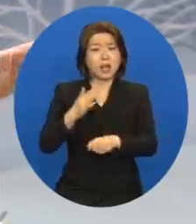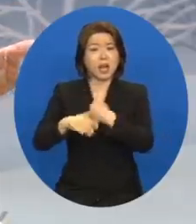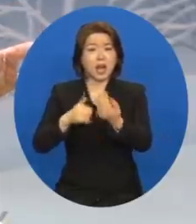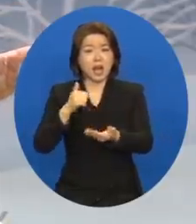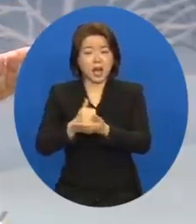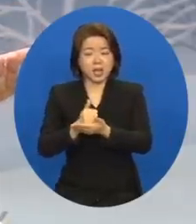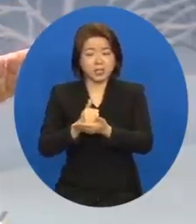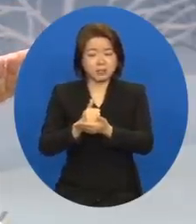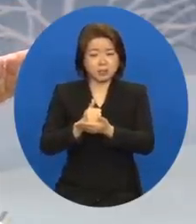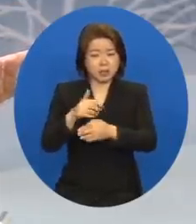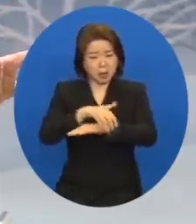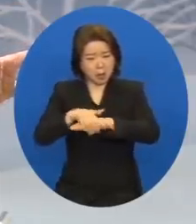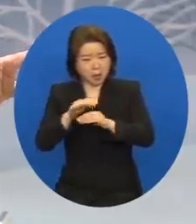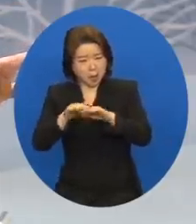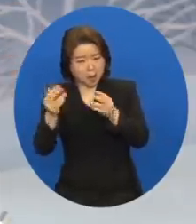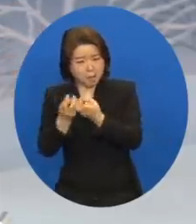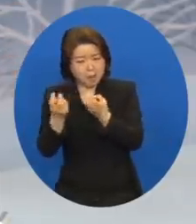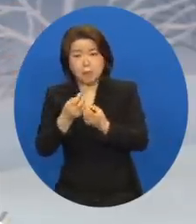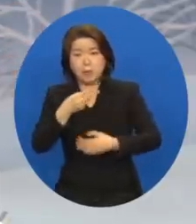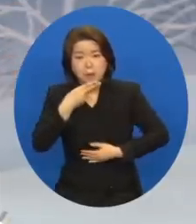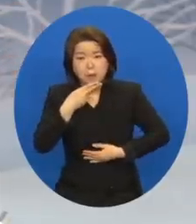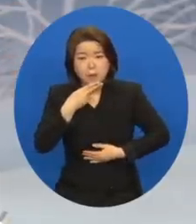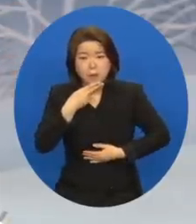하나님께서는 대책이 없으시겠습니까?